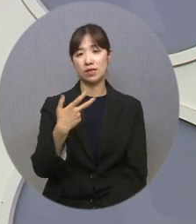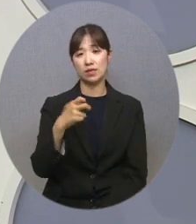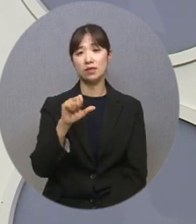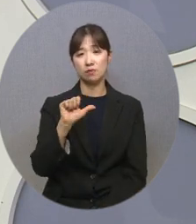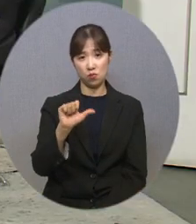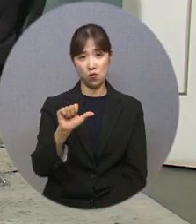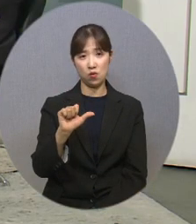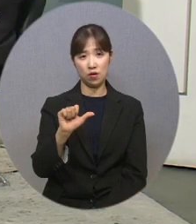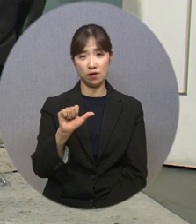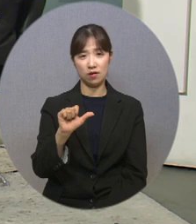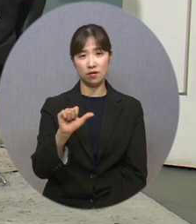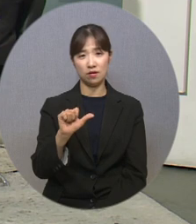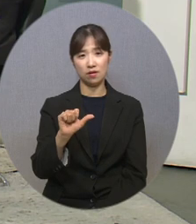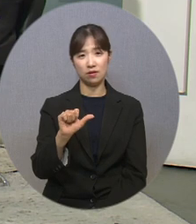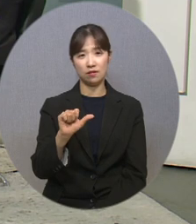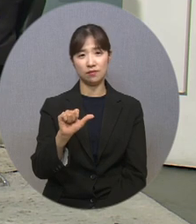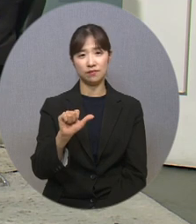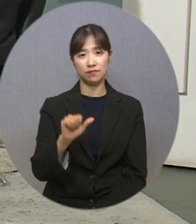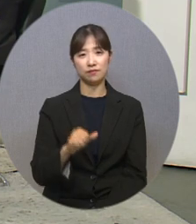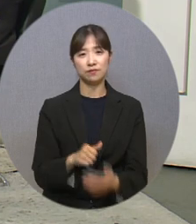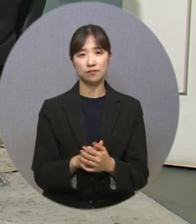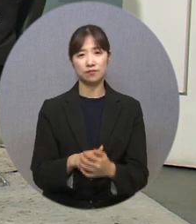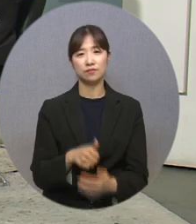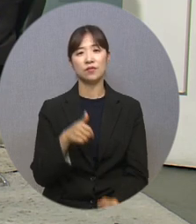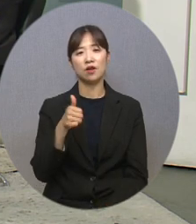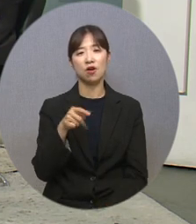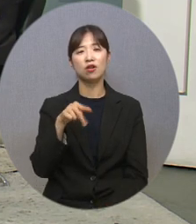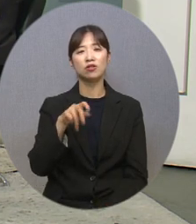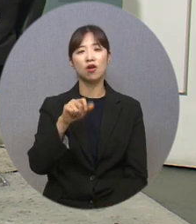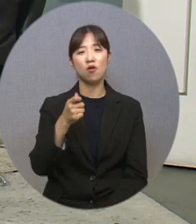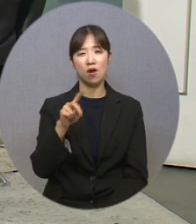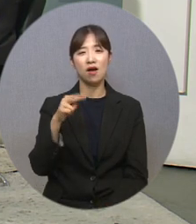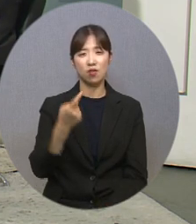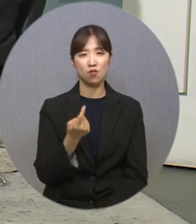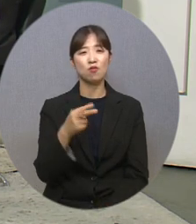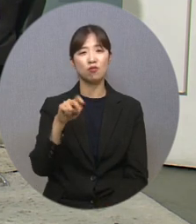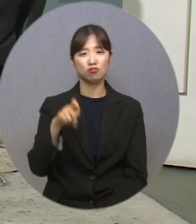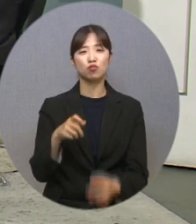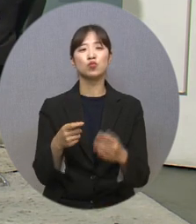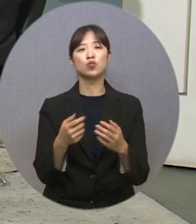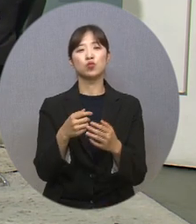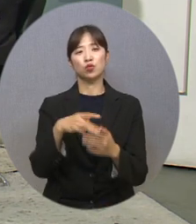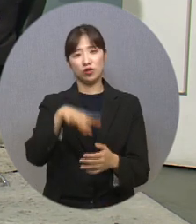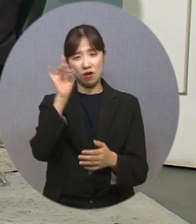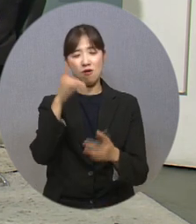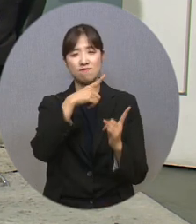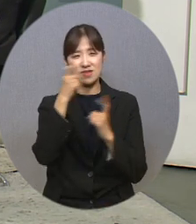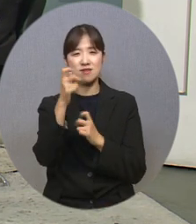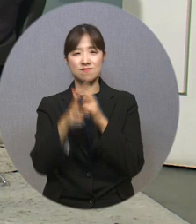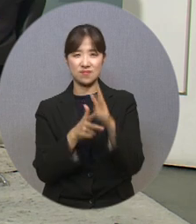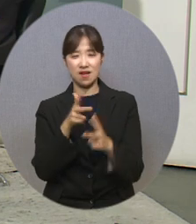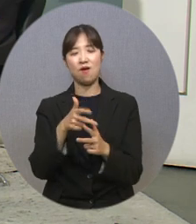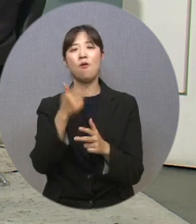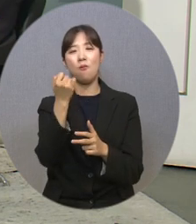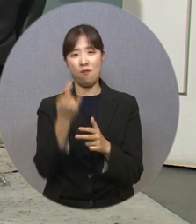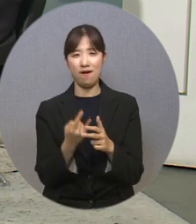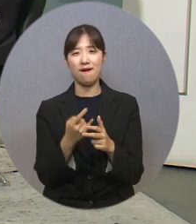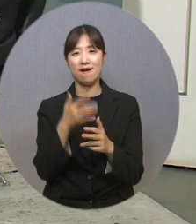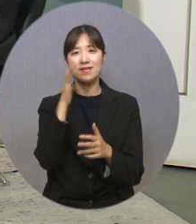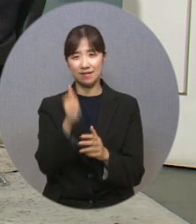1975년에 10년 후에 그 허정 과도 수반이 초대 기념사업회장이 돼가지고